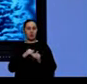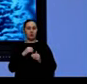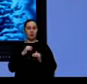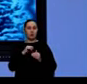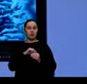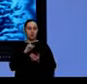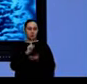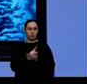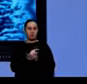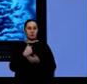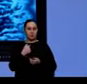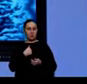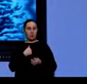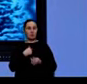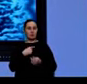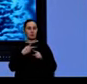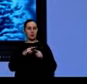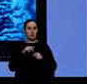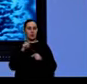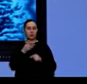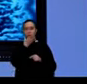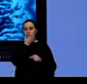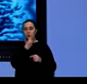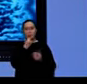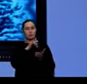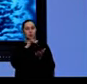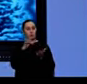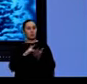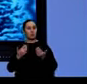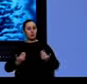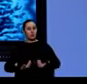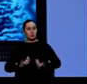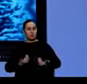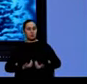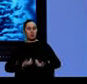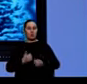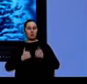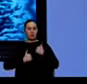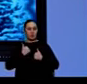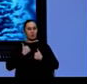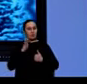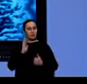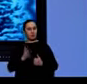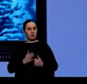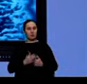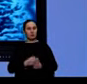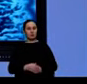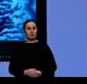бурчимиздир. Мен мана шу гўзал юртда яшаётганимдан фахрланаман.